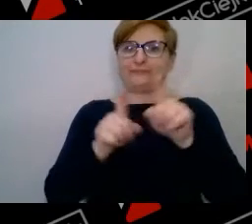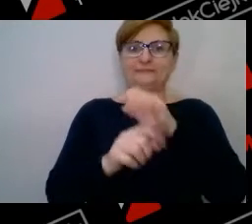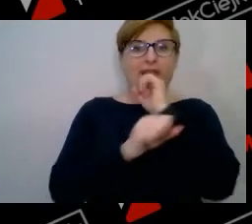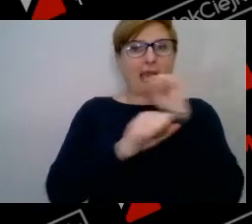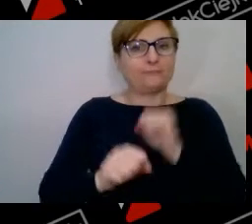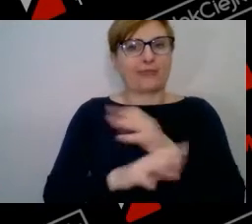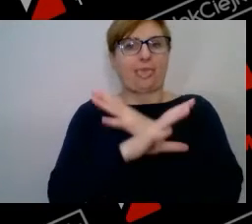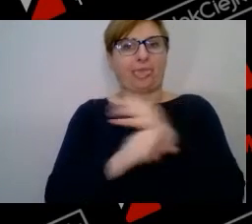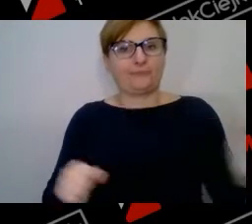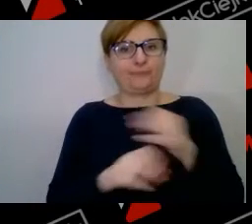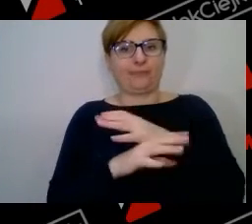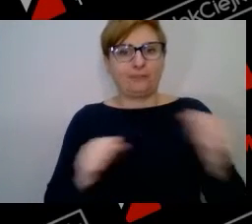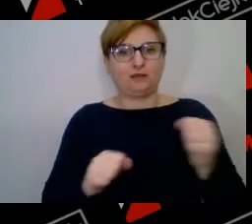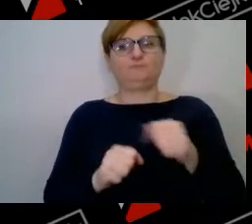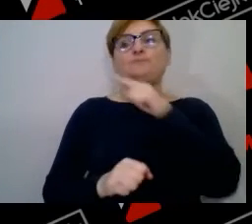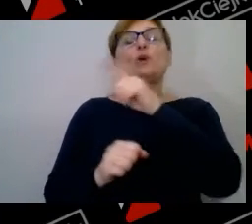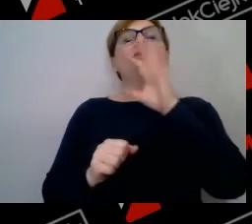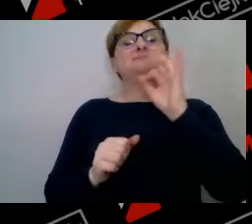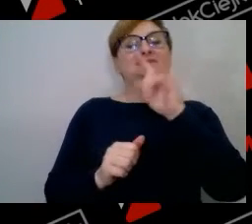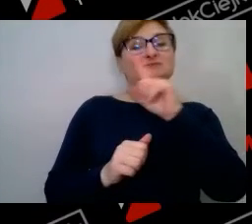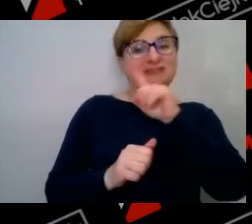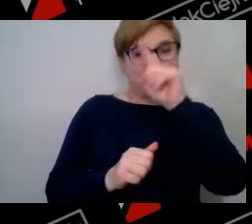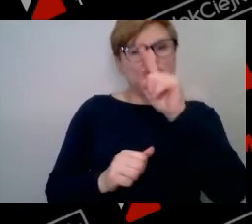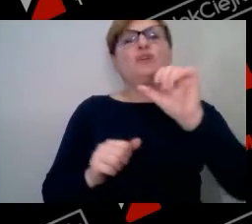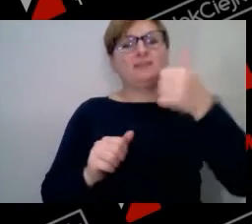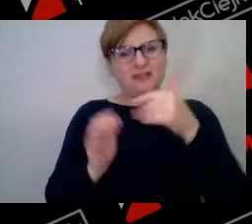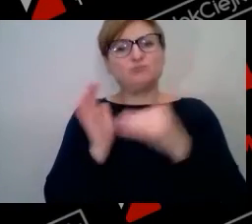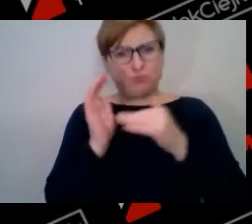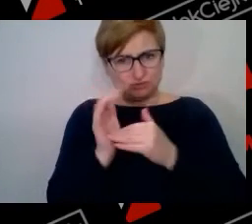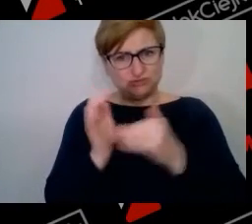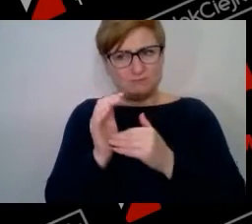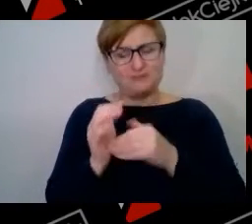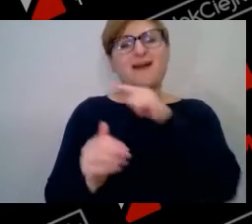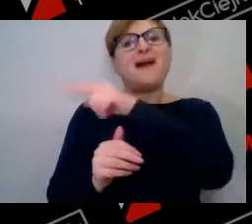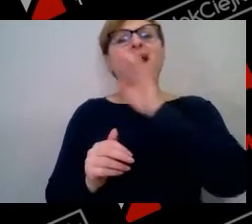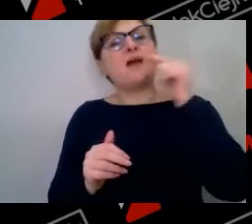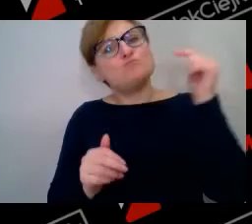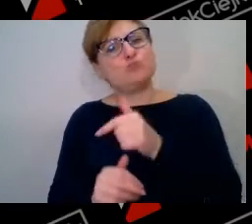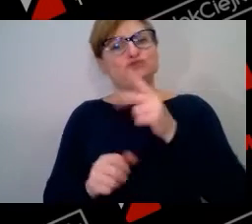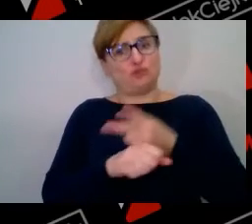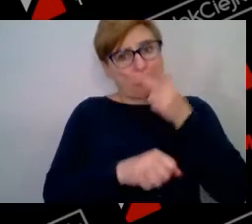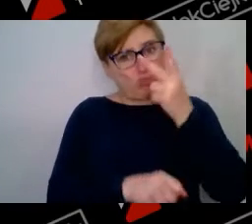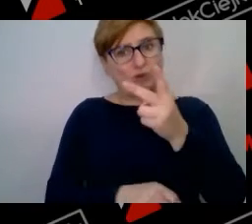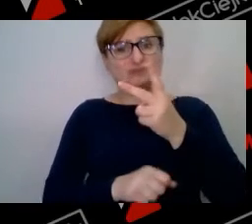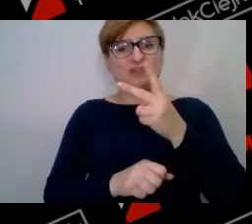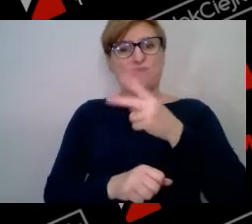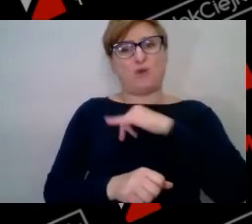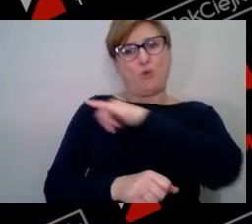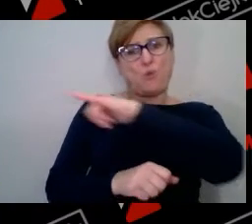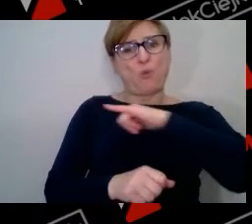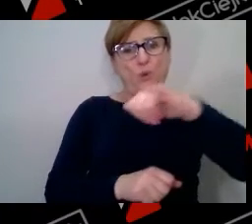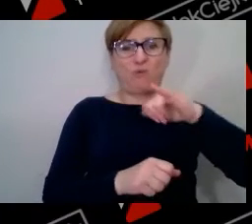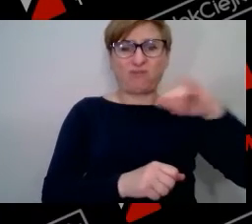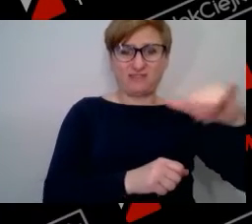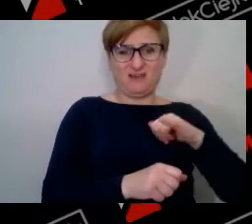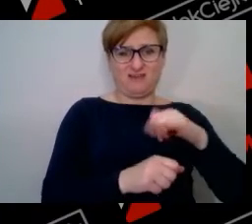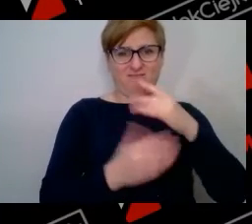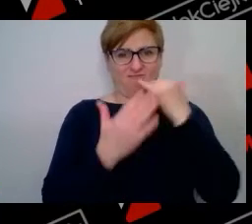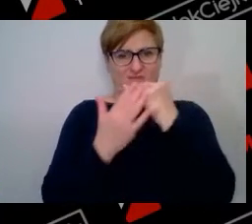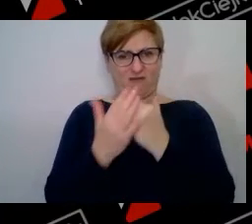i wdrożeniowe są potrzebne, ale każda młoda osoba powinna mieć do nich dostęp na równych i sprawiedliwych warunkach. Dlatego